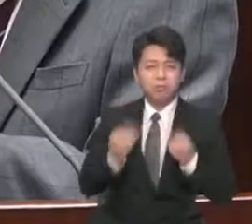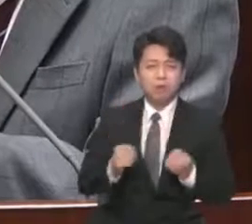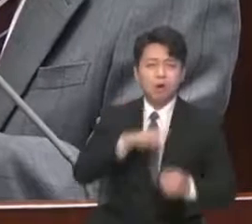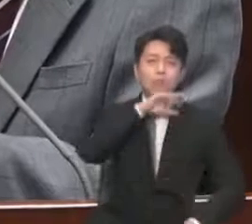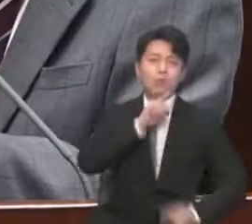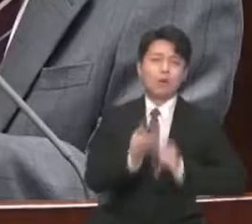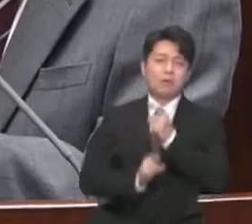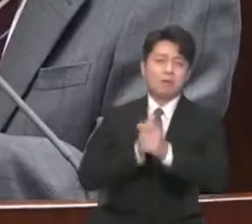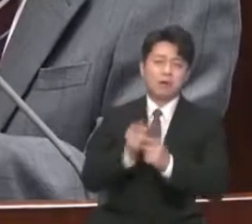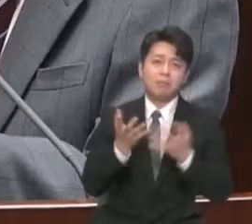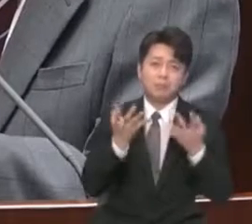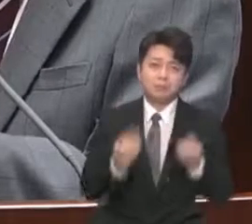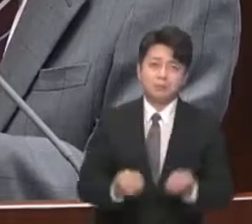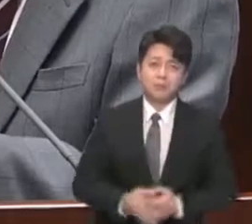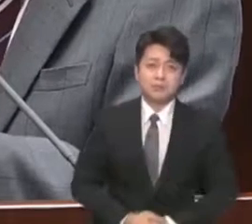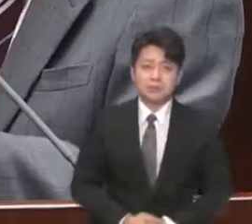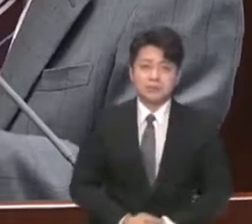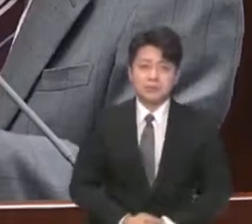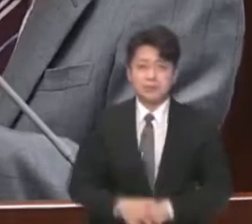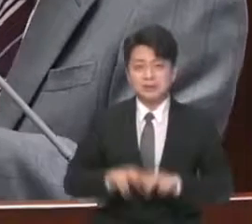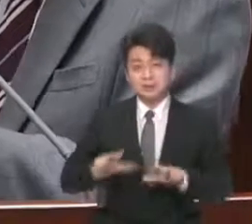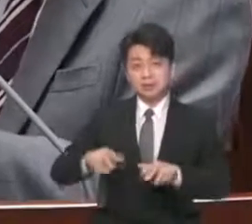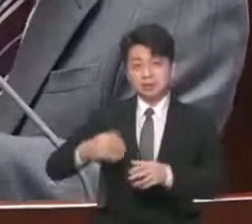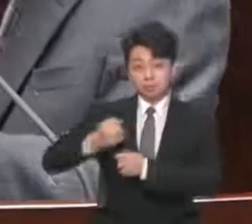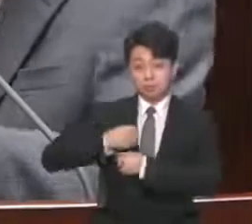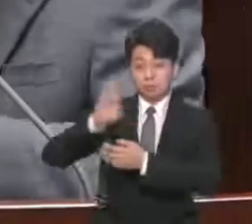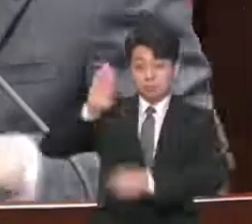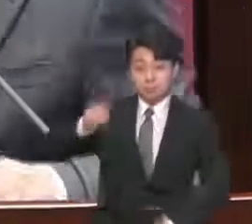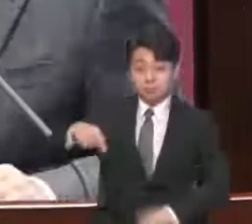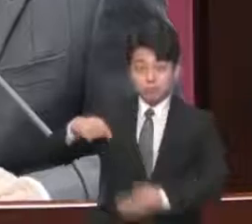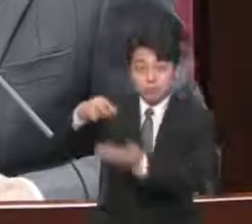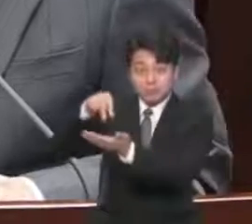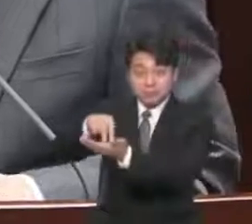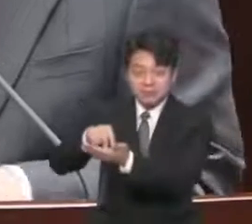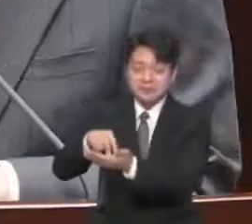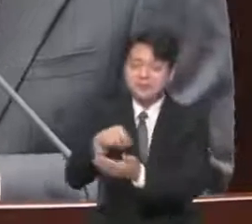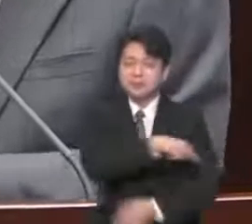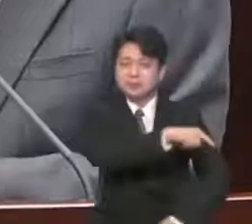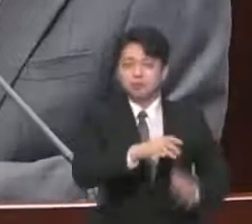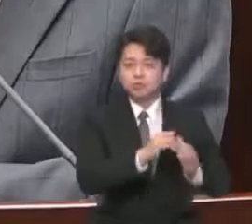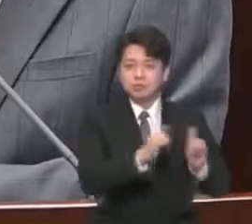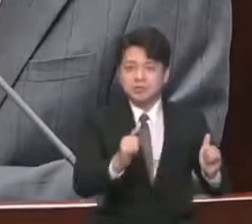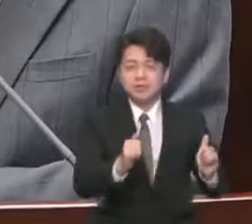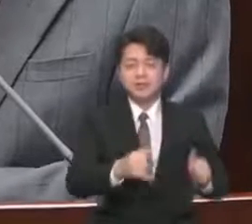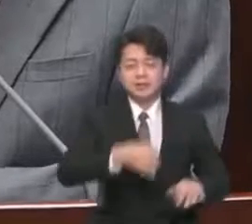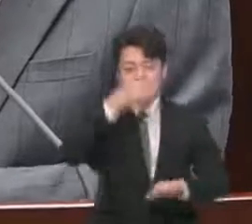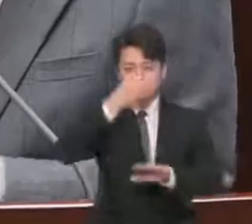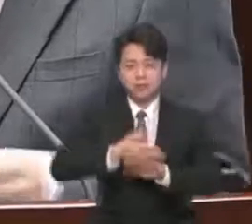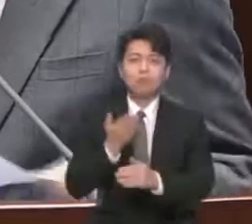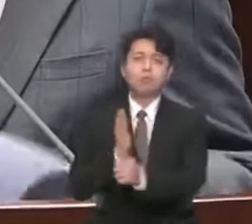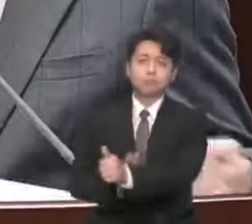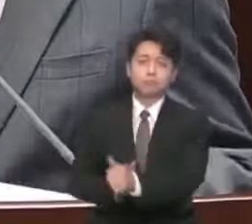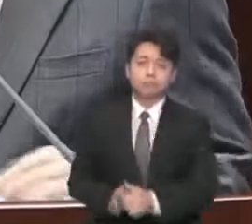그 청년과 국민들에게 이 자리를 빌어서 사과 한마디 하세요. 다시 한번 제가 말씀드리지만 우리